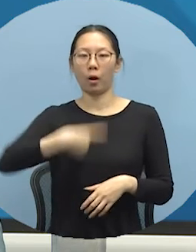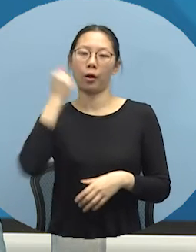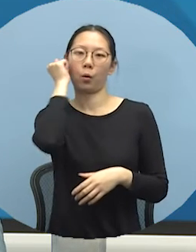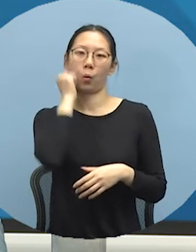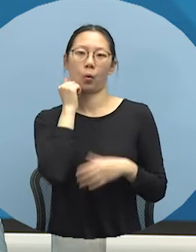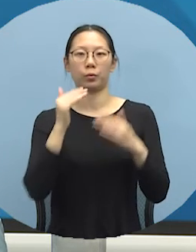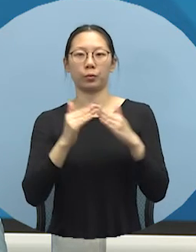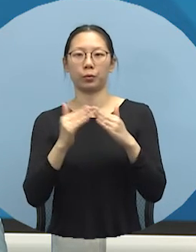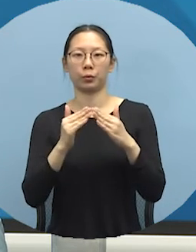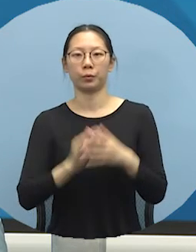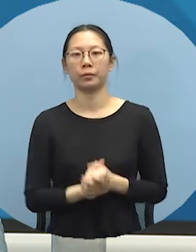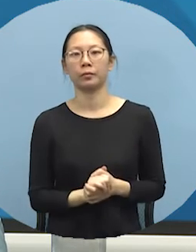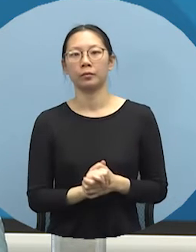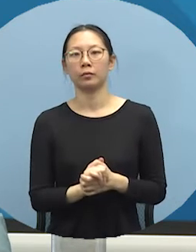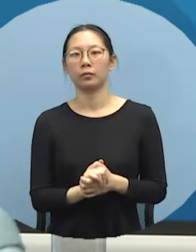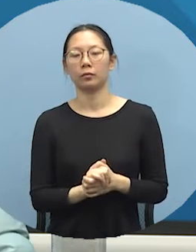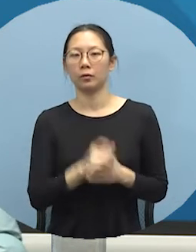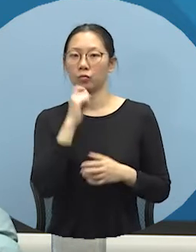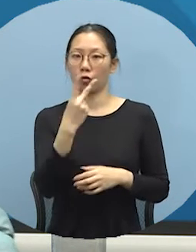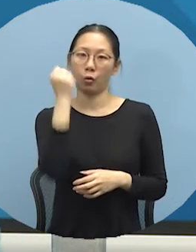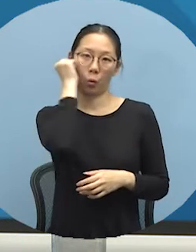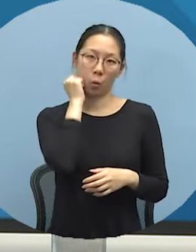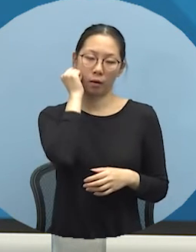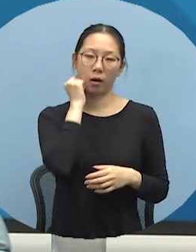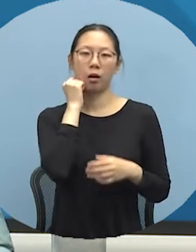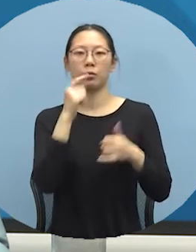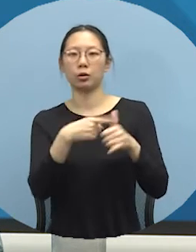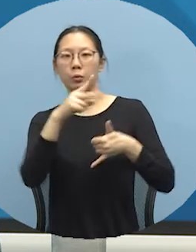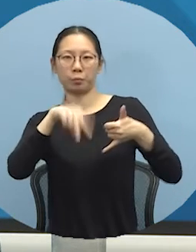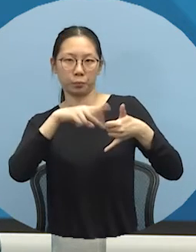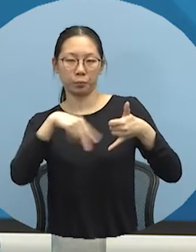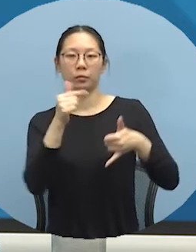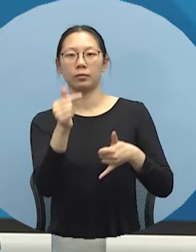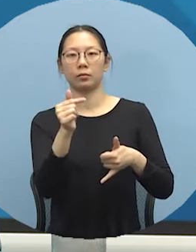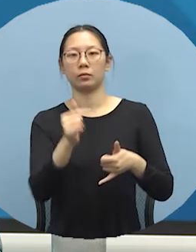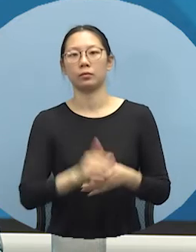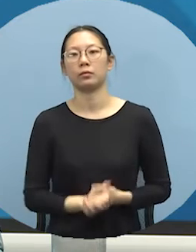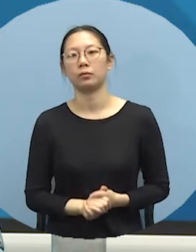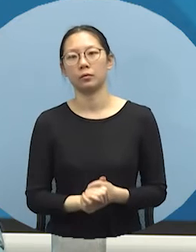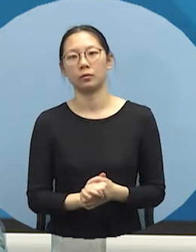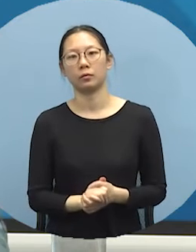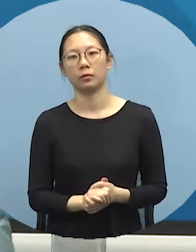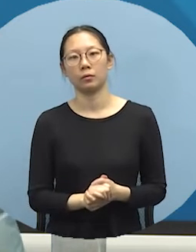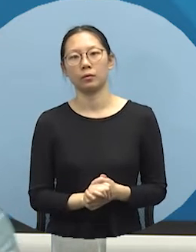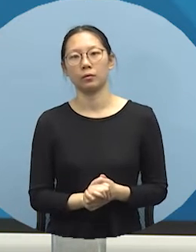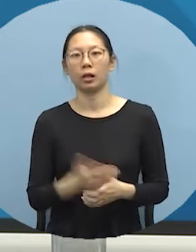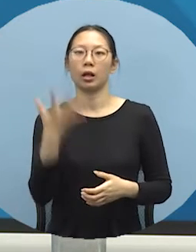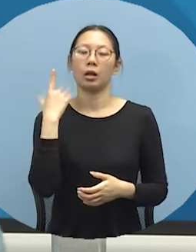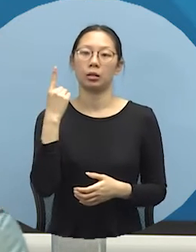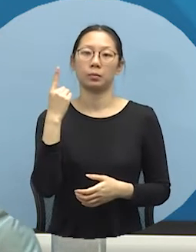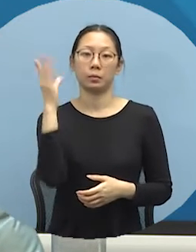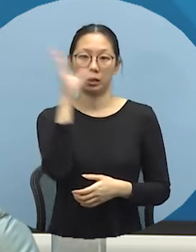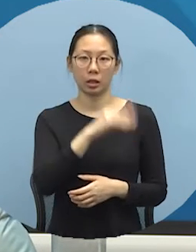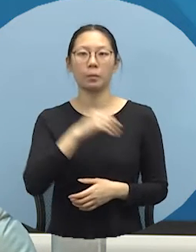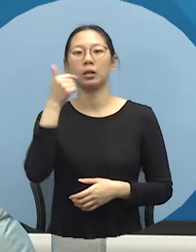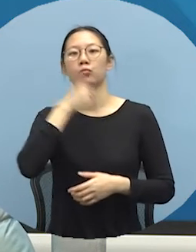閣羅桂珍護老院咧，都係有兩個老人家咧係確診初步陽性嘅。琴晚嘅封區防